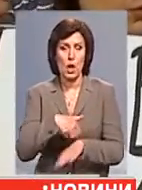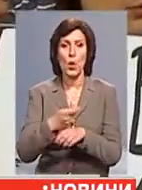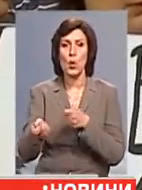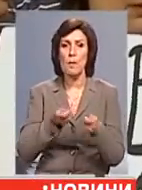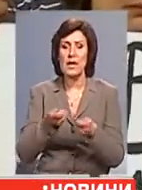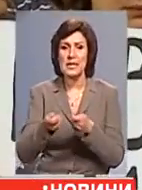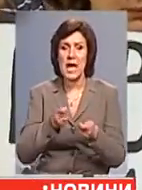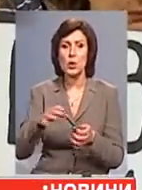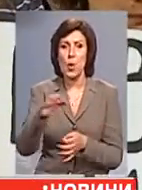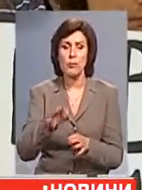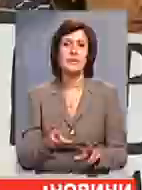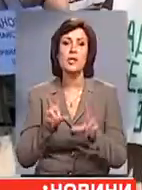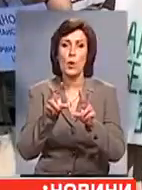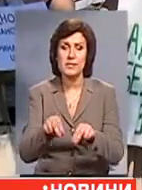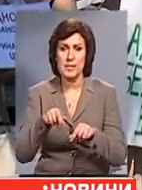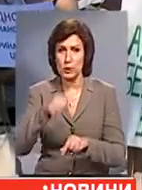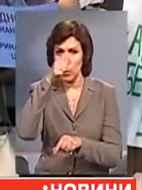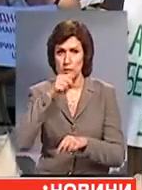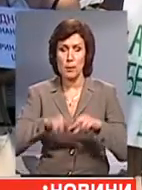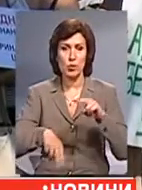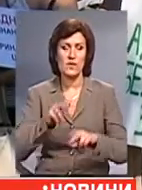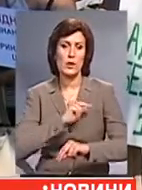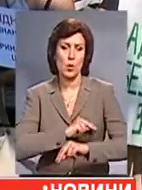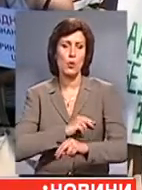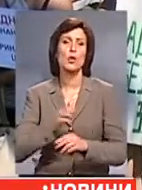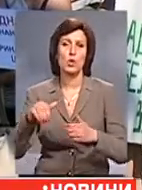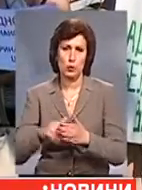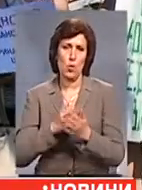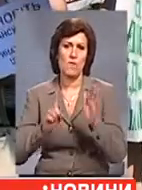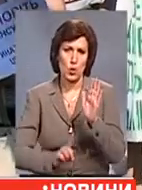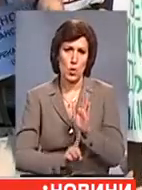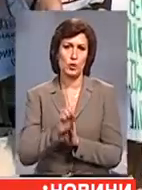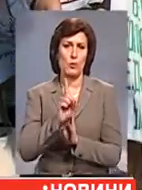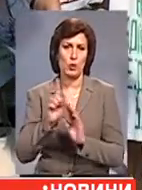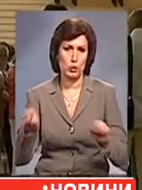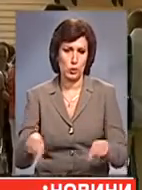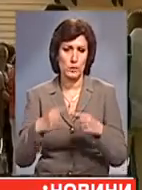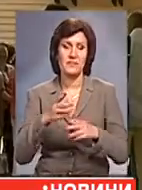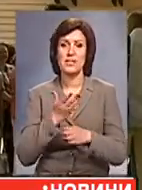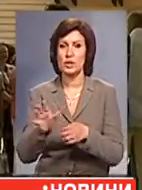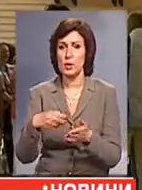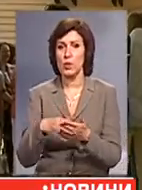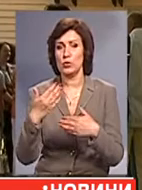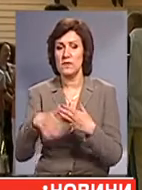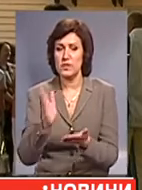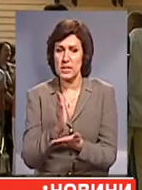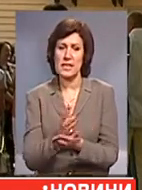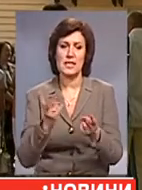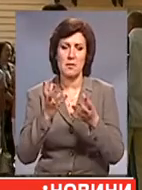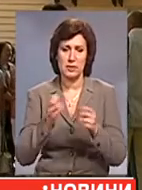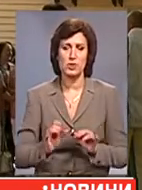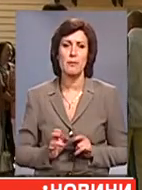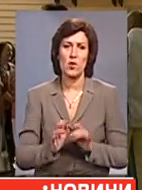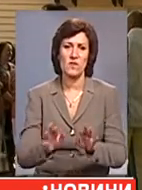Олег Синютка обіцяє, цього місяця будівельні роботи знову розпочнуть. Частина грошей на це вже є, але треба ще